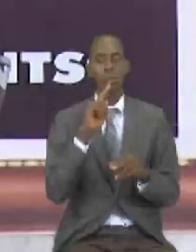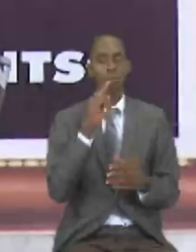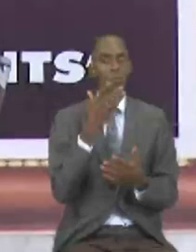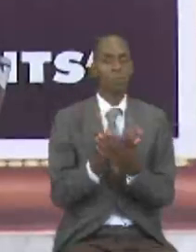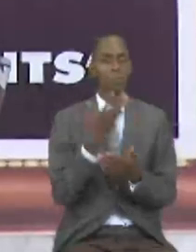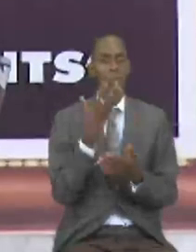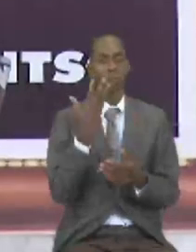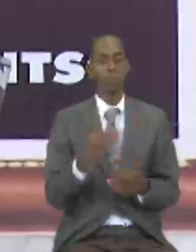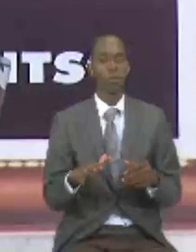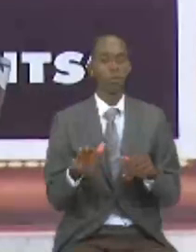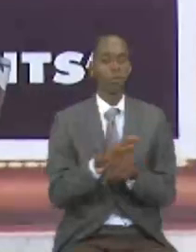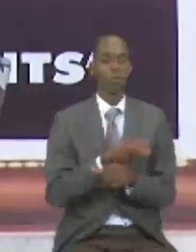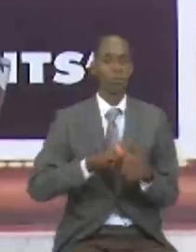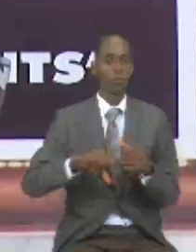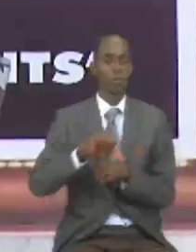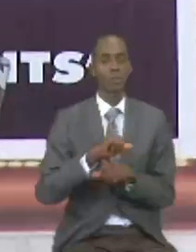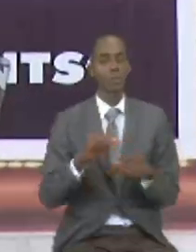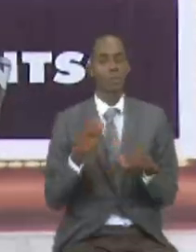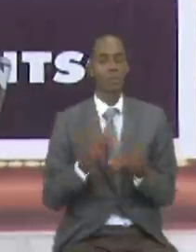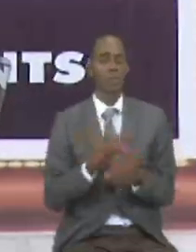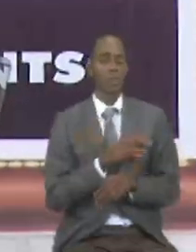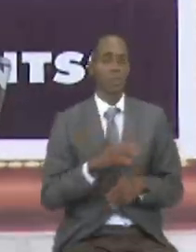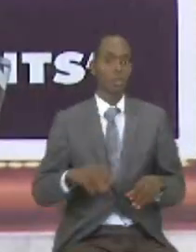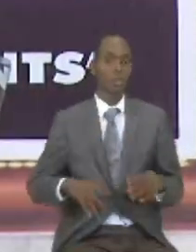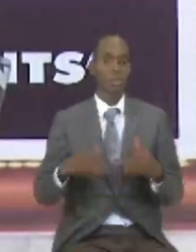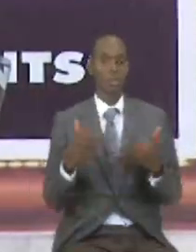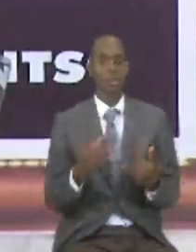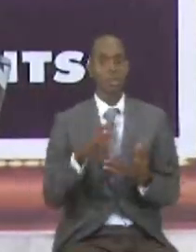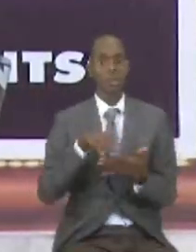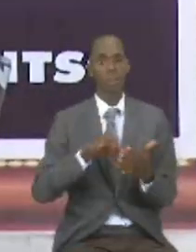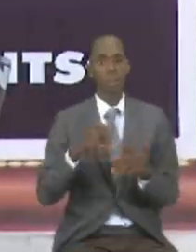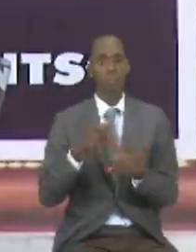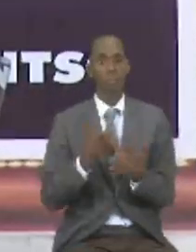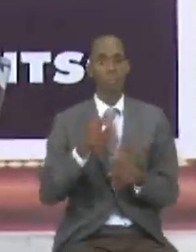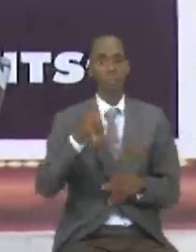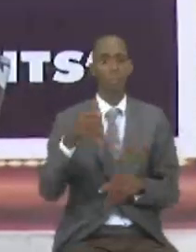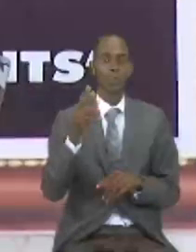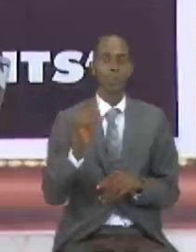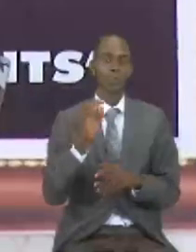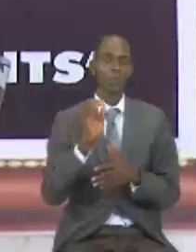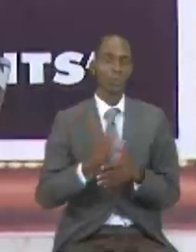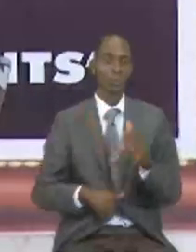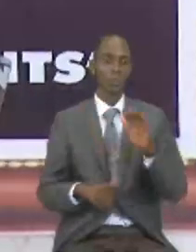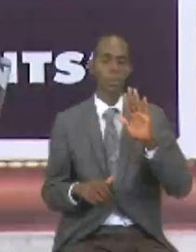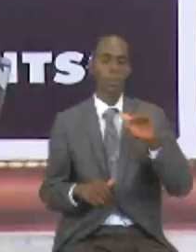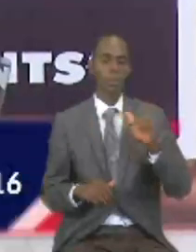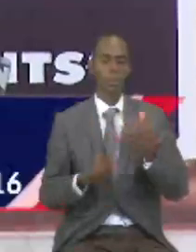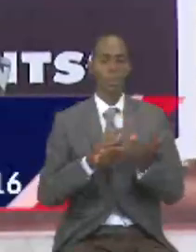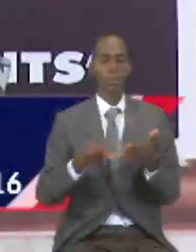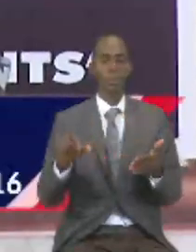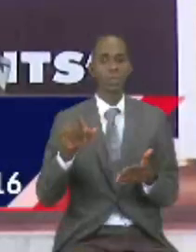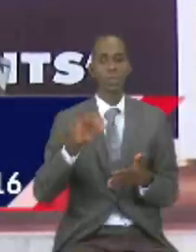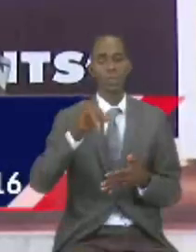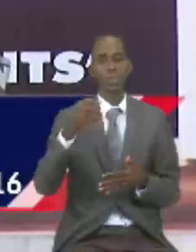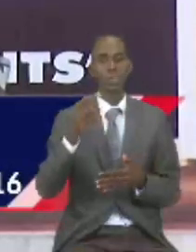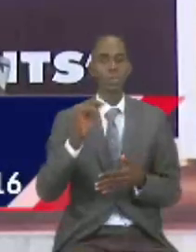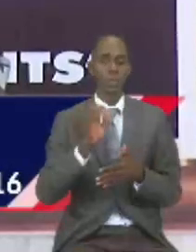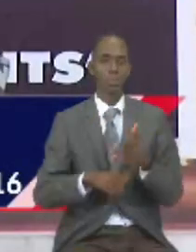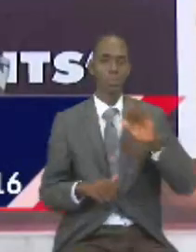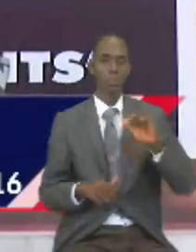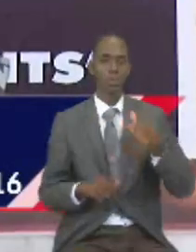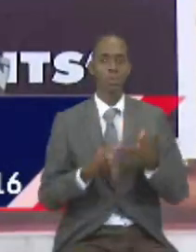communion avec Christ. Toujours Jean 15, et nous lisons le verset 11. Jean